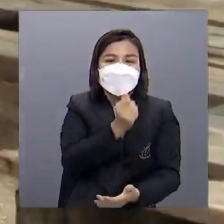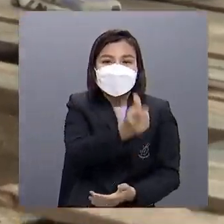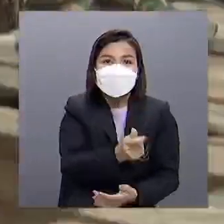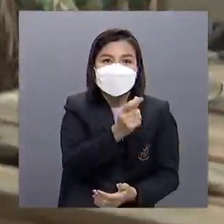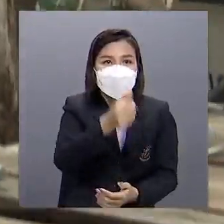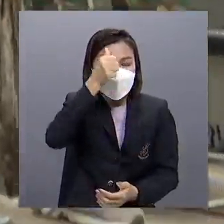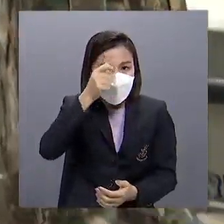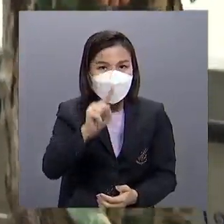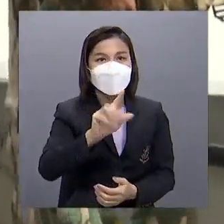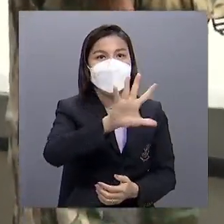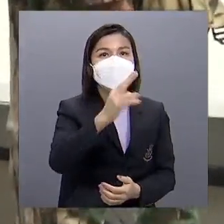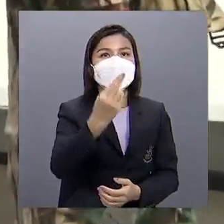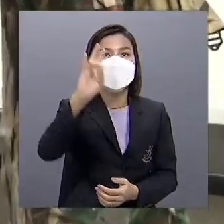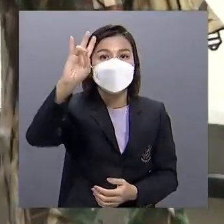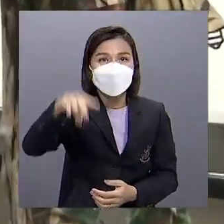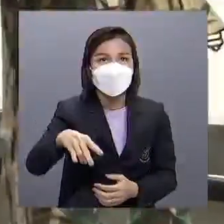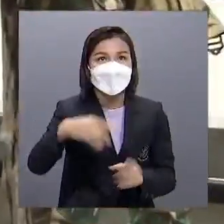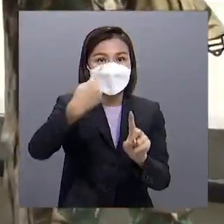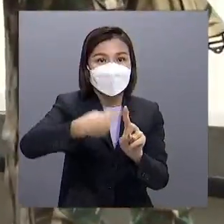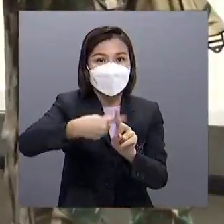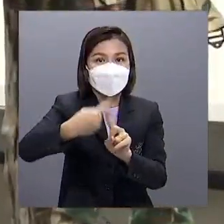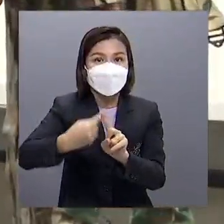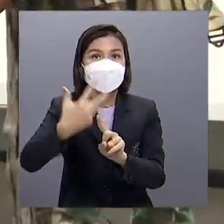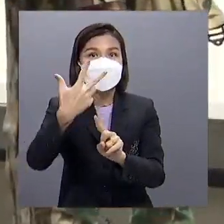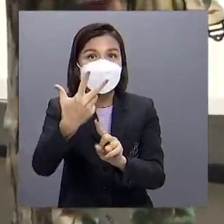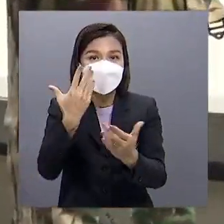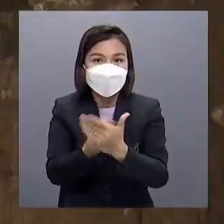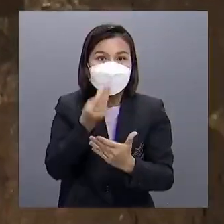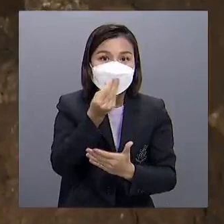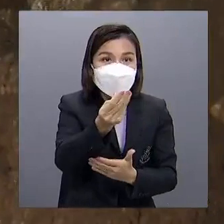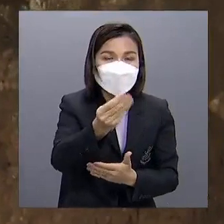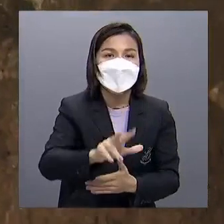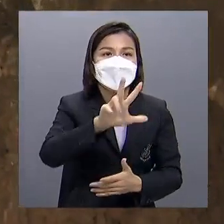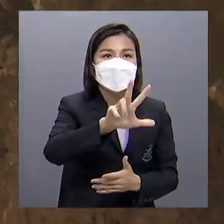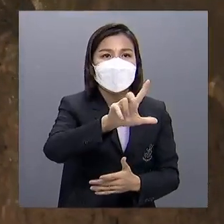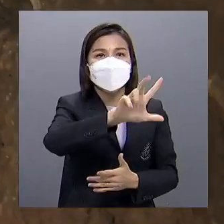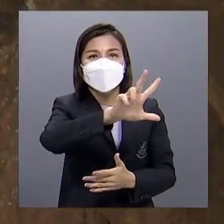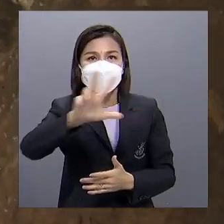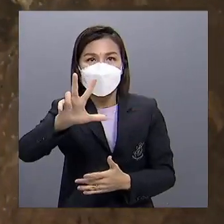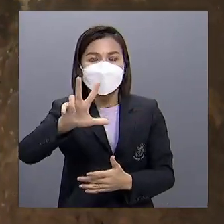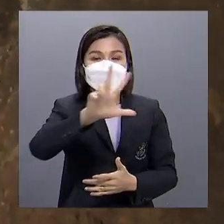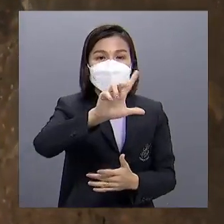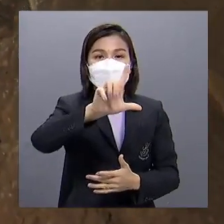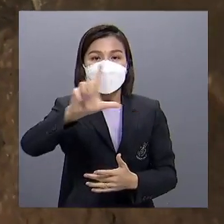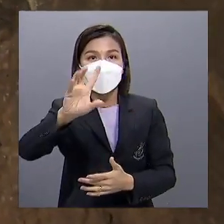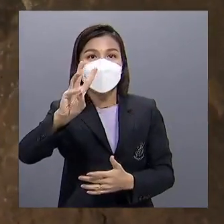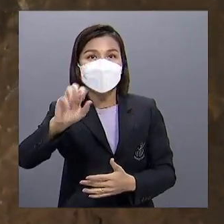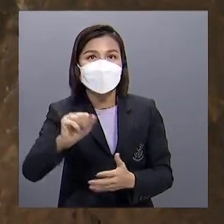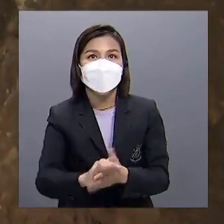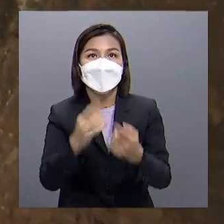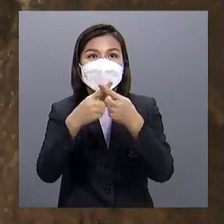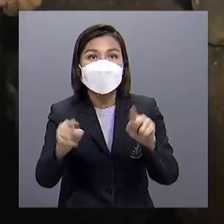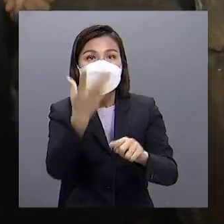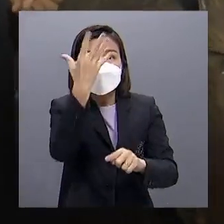าทรวมเวลา3เดือนจ่ายค่าเบี้ยเลี้ยงไปกว่า 3,600,000 บาทกับเหลือไว้เพียงหลักฐานการขโมยทั้งเชือก